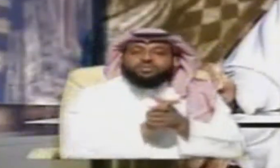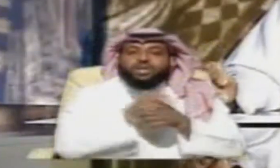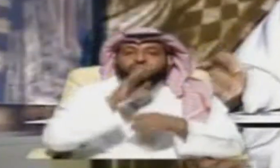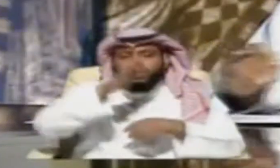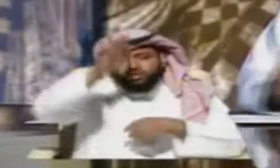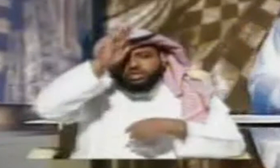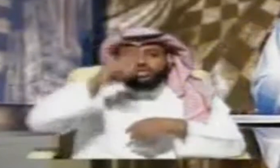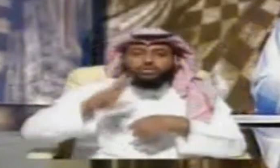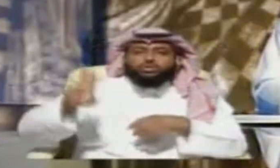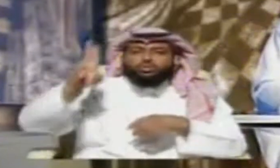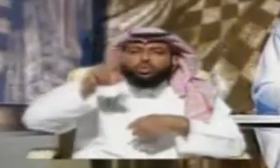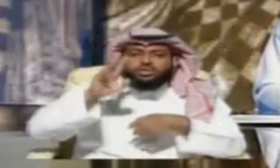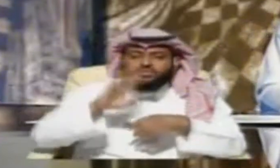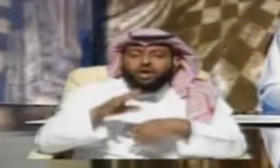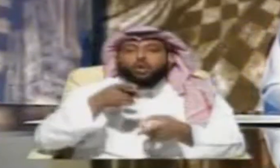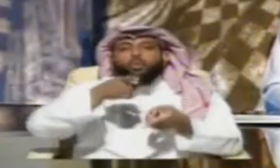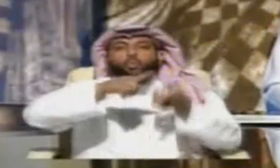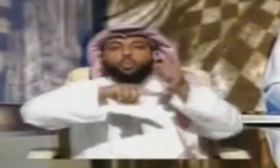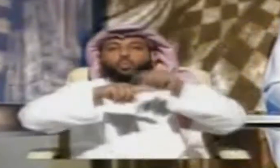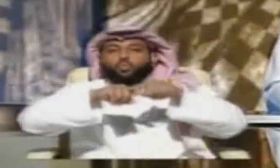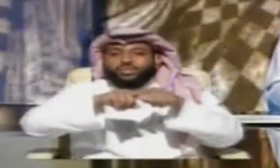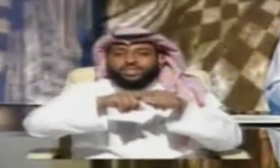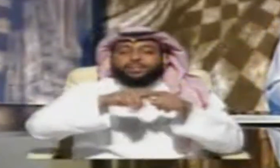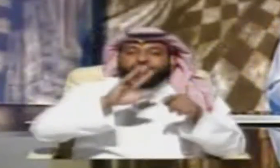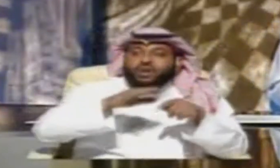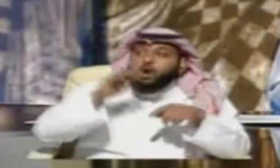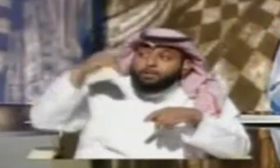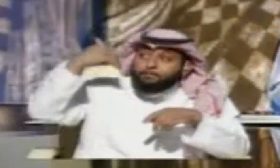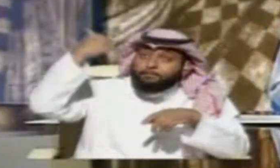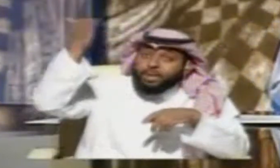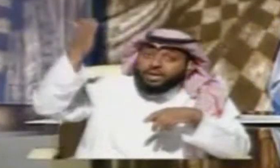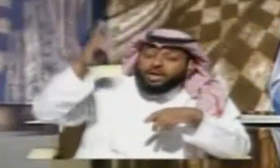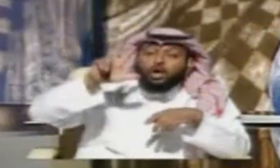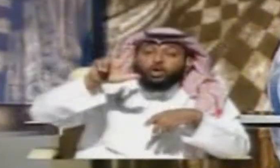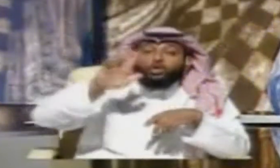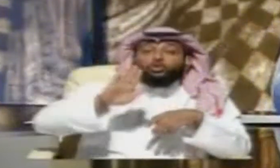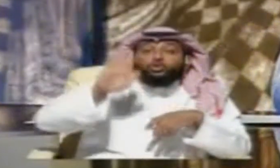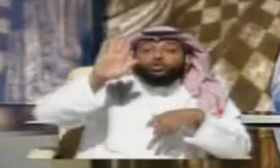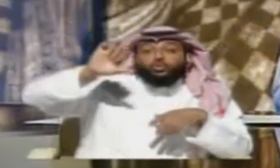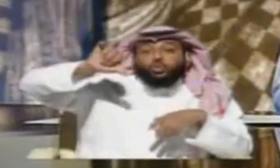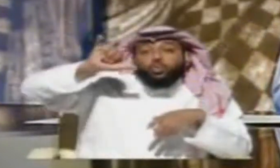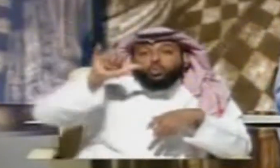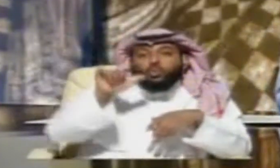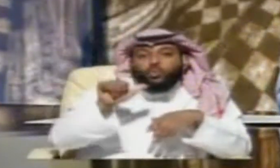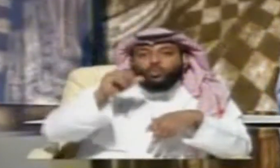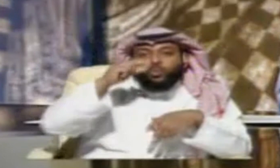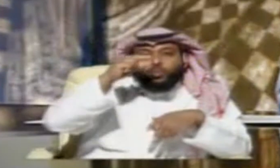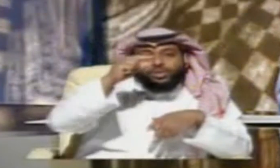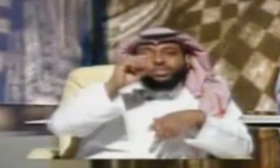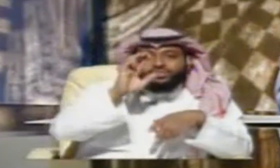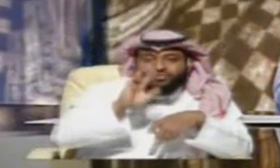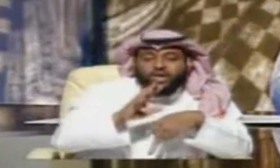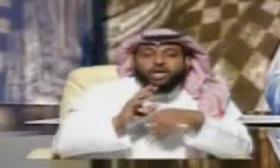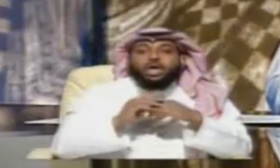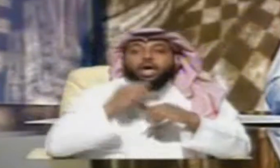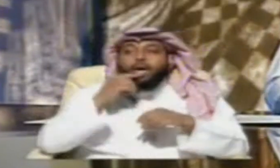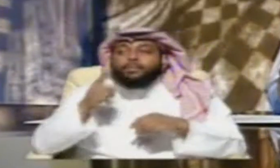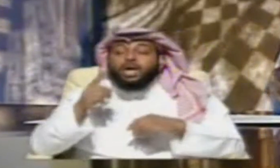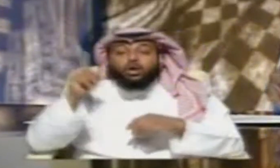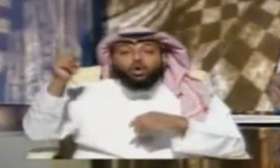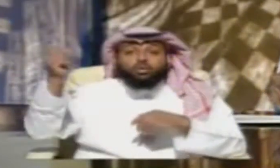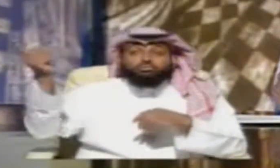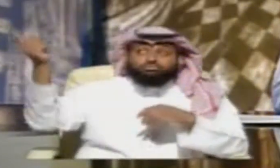العراقي يقول عندنا أقارب في السويد وأفتوا هناك بأن صدقة الفطر تعادل 20 دولارا،